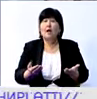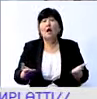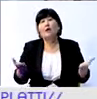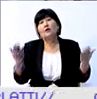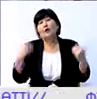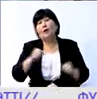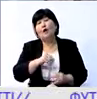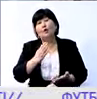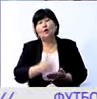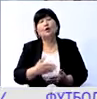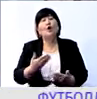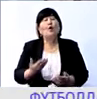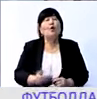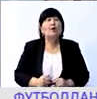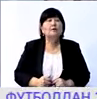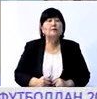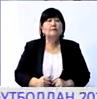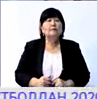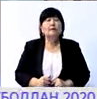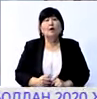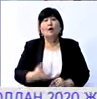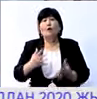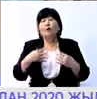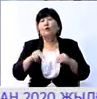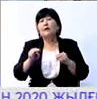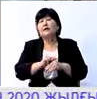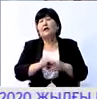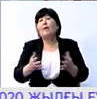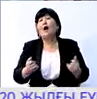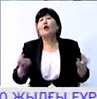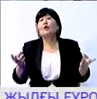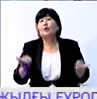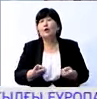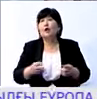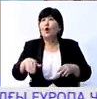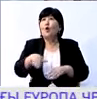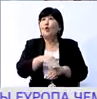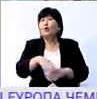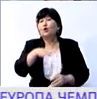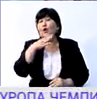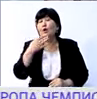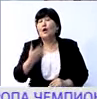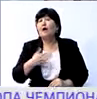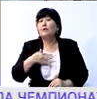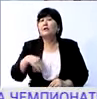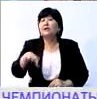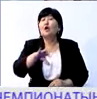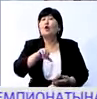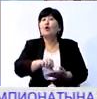демалу керек, ол отбасының тәрбиесін алу керек көшеде. Көбінесе бізде